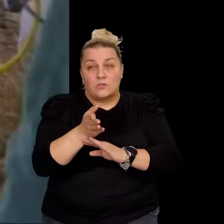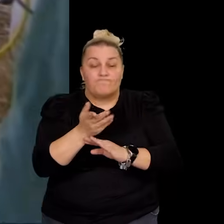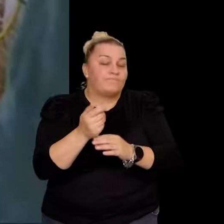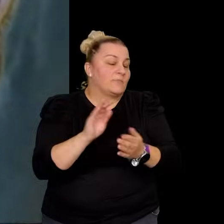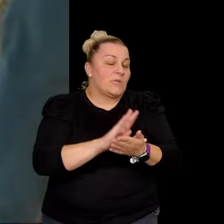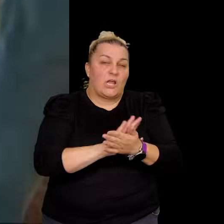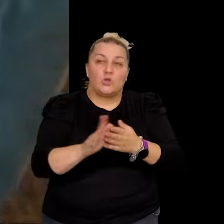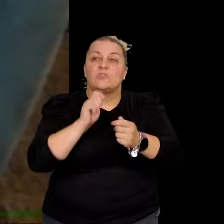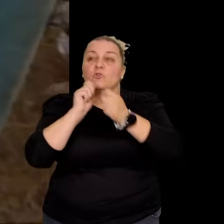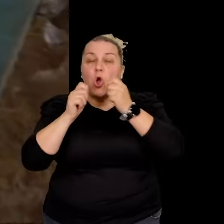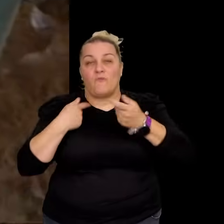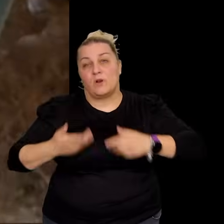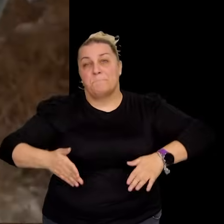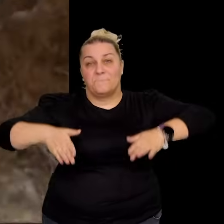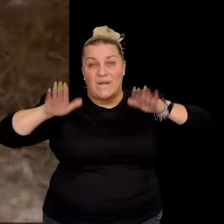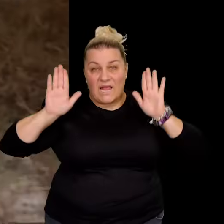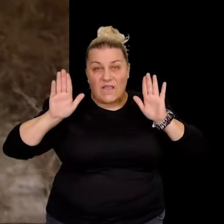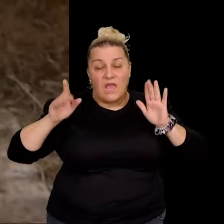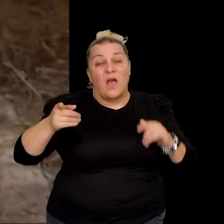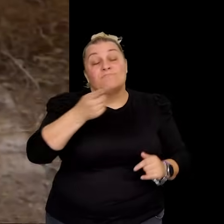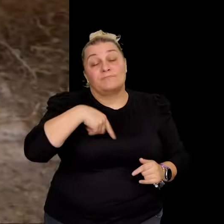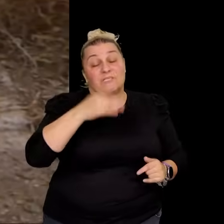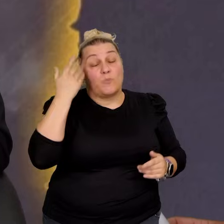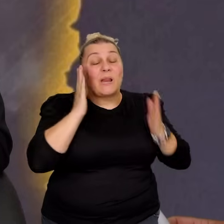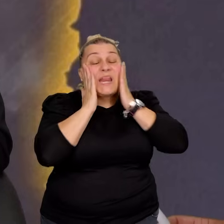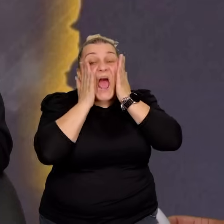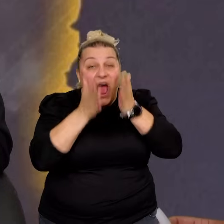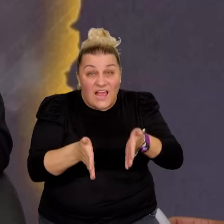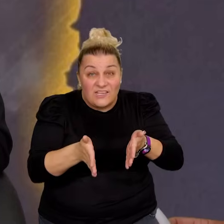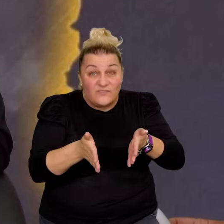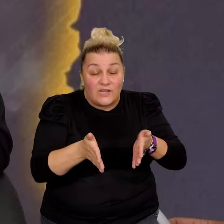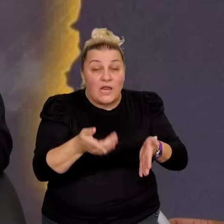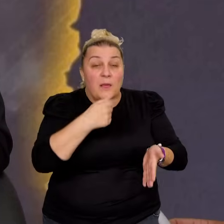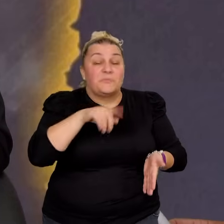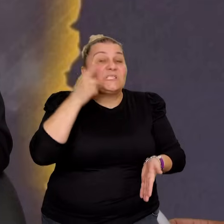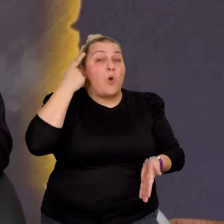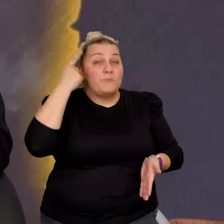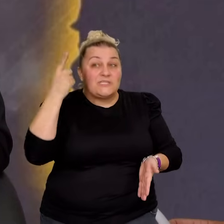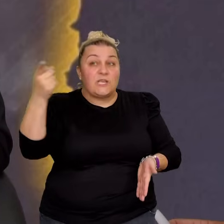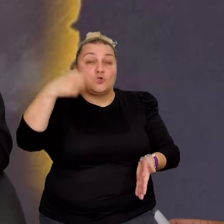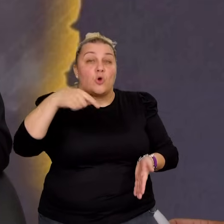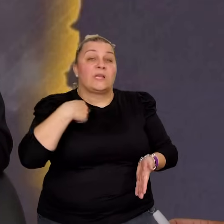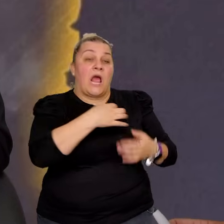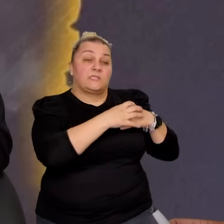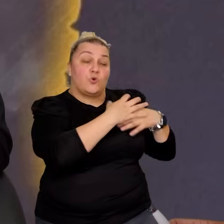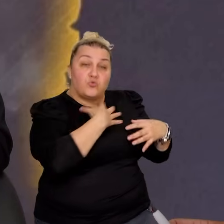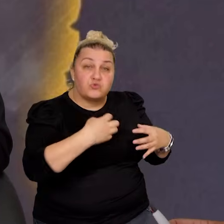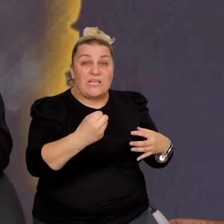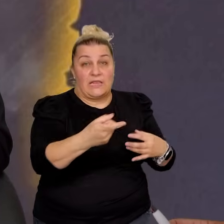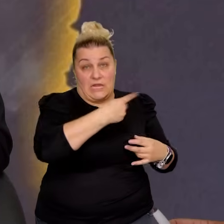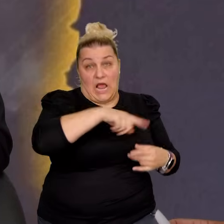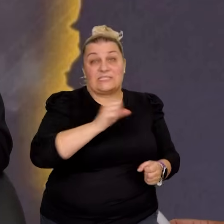ta predaja. Naravno da smo bili i naivni, misleći da će nas uzeti kao vojsku, što bi